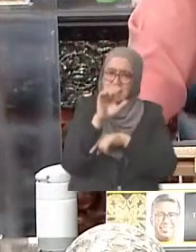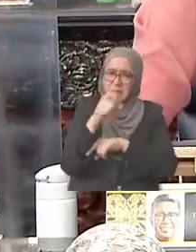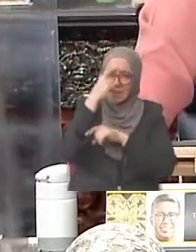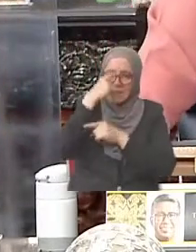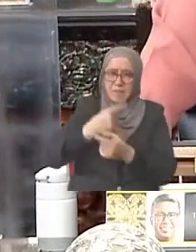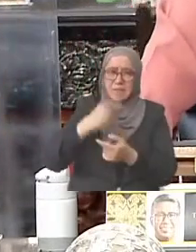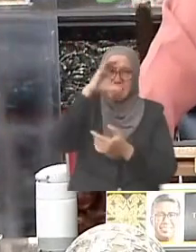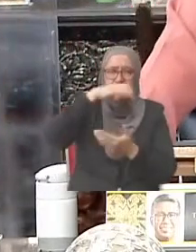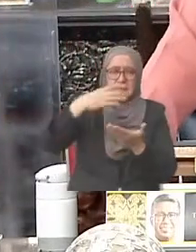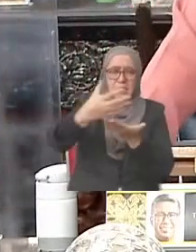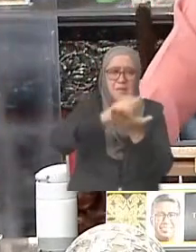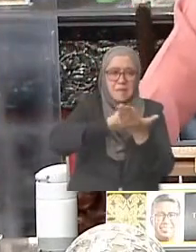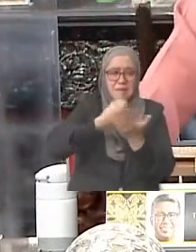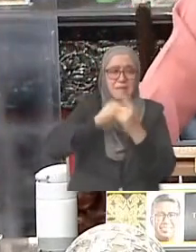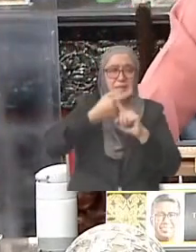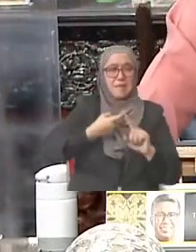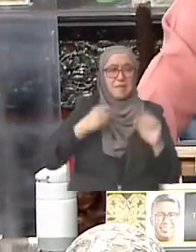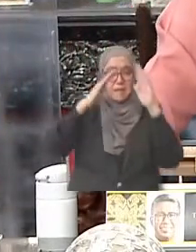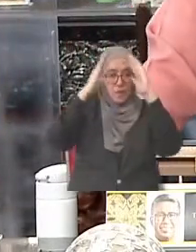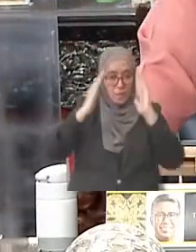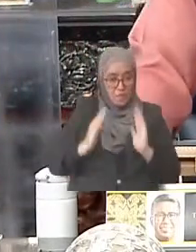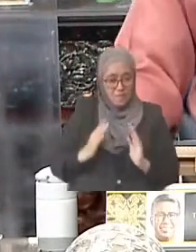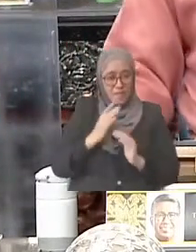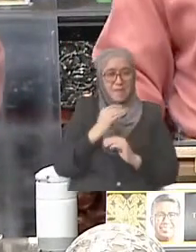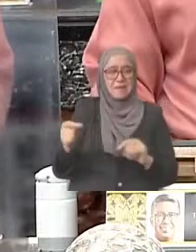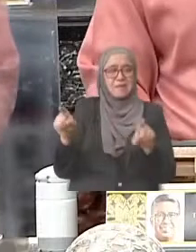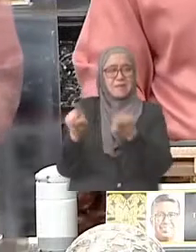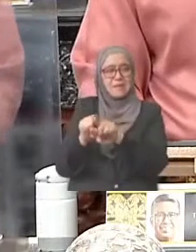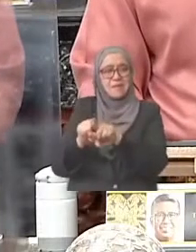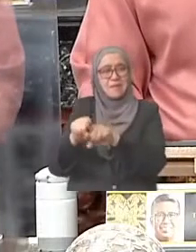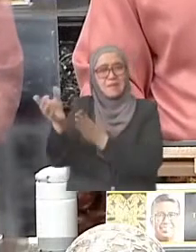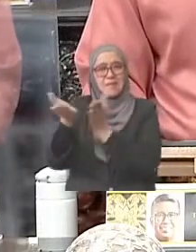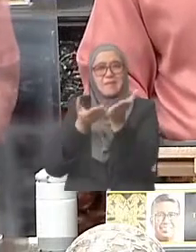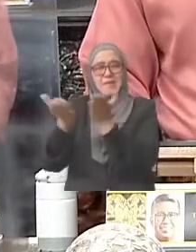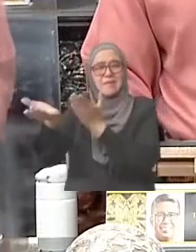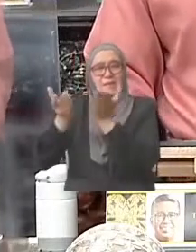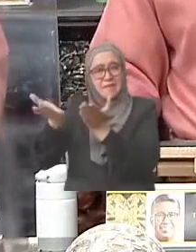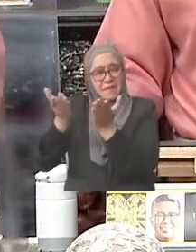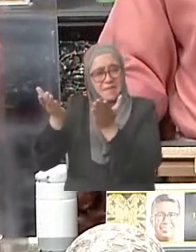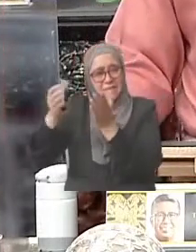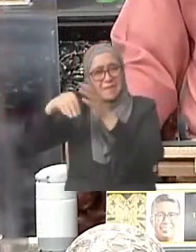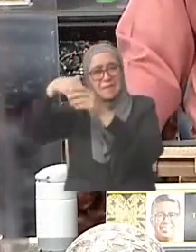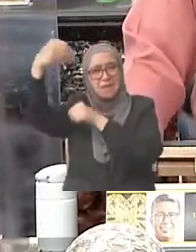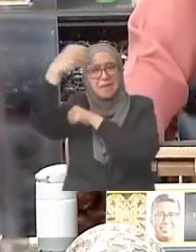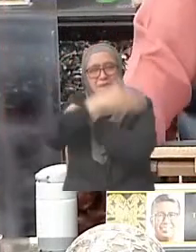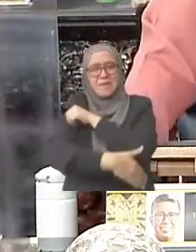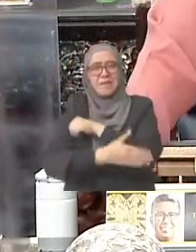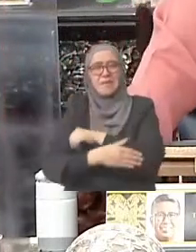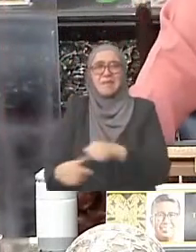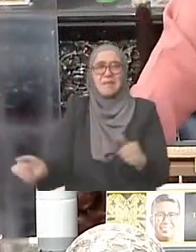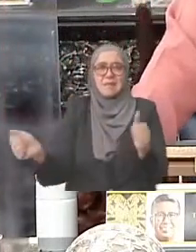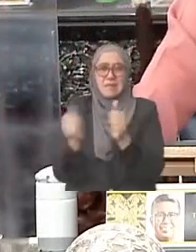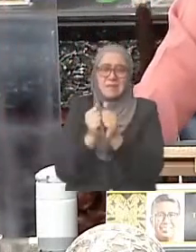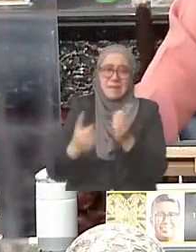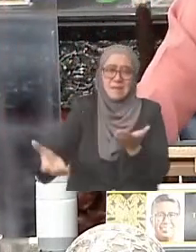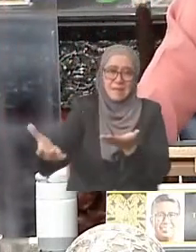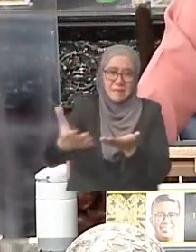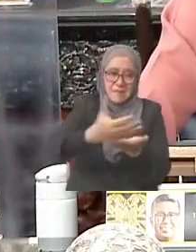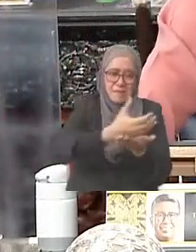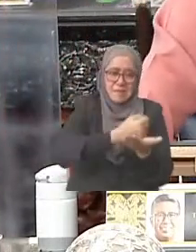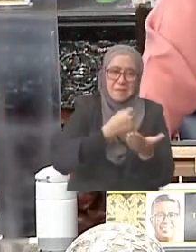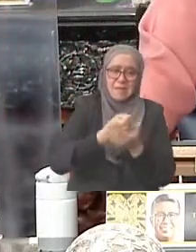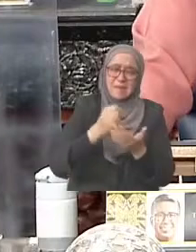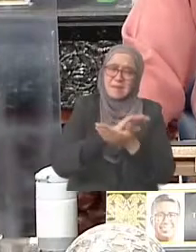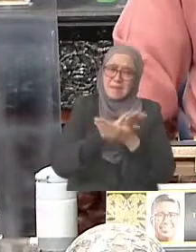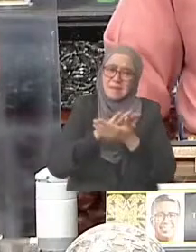dari rumah sekaligus boleh menawarkan Prima tanya keluar negara berdasarkan keberhasilan pelaksanaan program